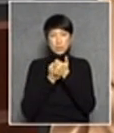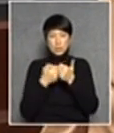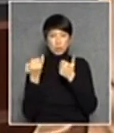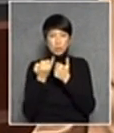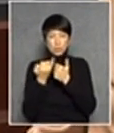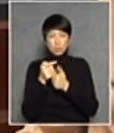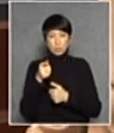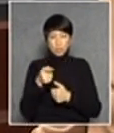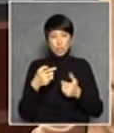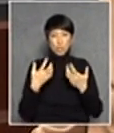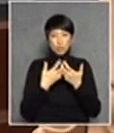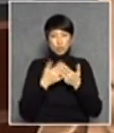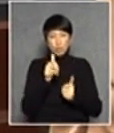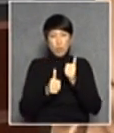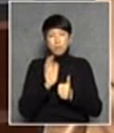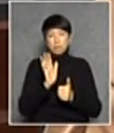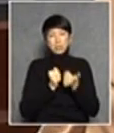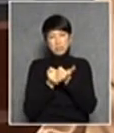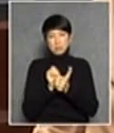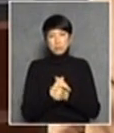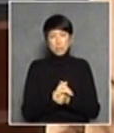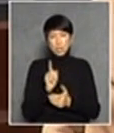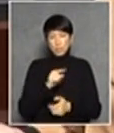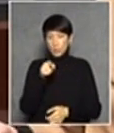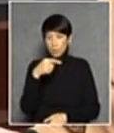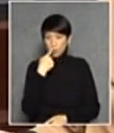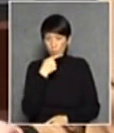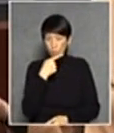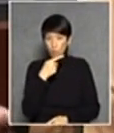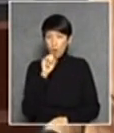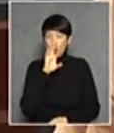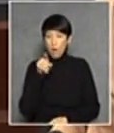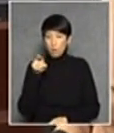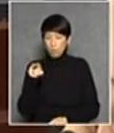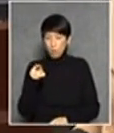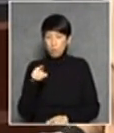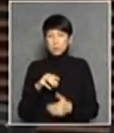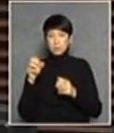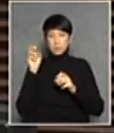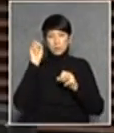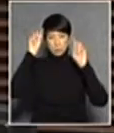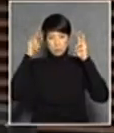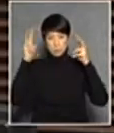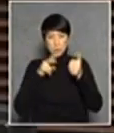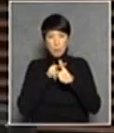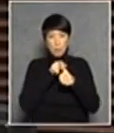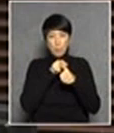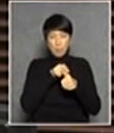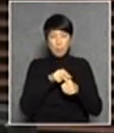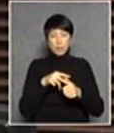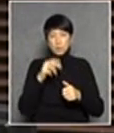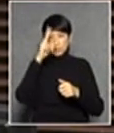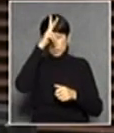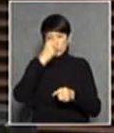一個咁嘅數學啊，或者點樣啦，係咪？點解你會話葉劉淑儀提出呢一個議案逼政府去做贊助人